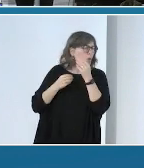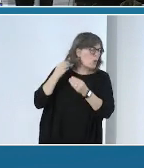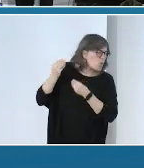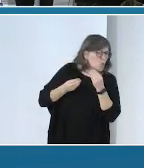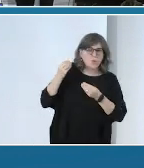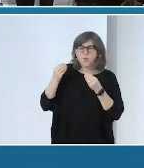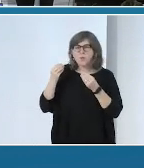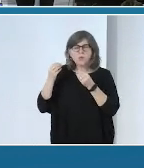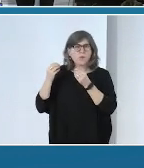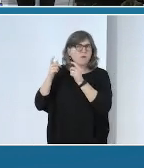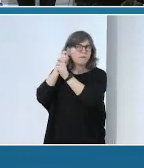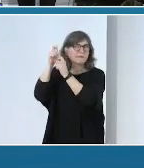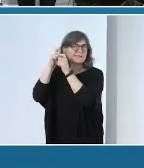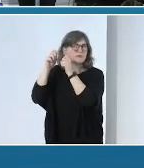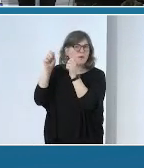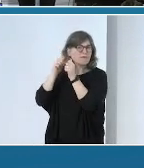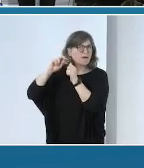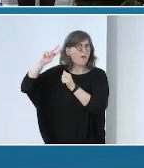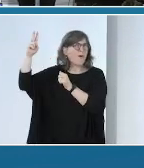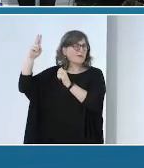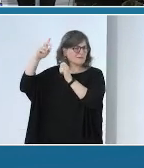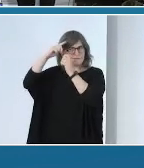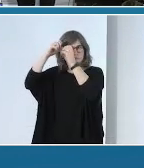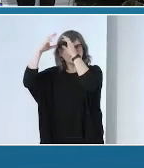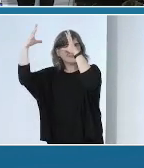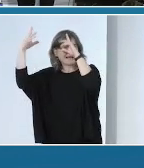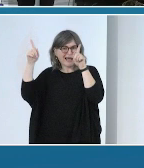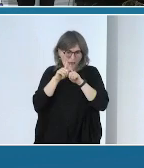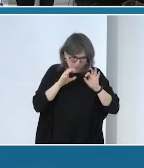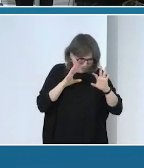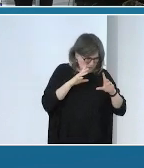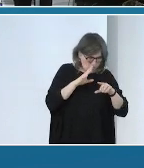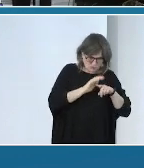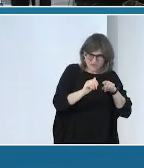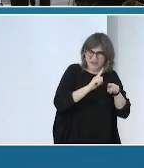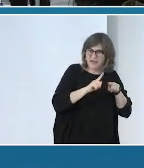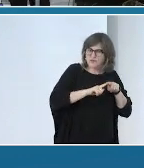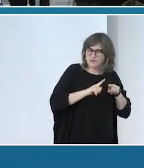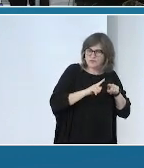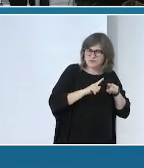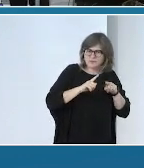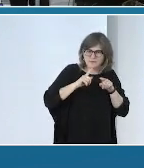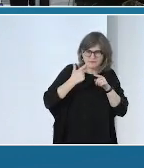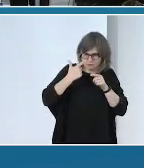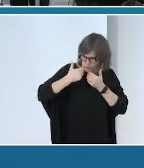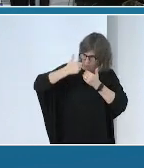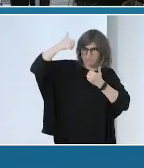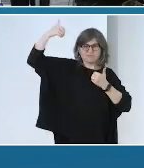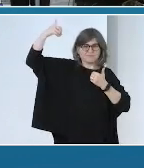la communication avec d'autres personnes pendant qu'on fait autre chose. Voilà, c'est-à-dire que, bon.